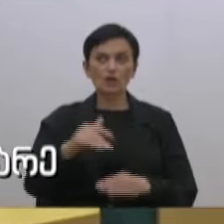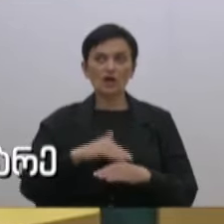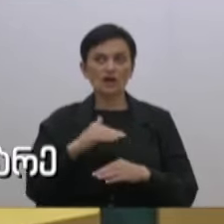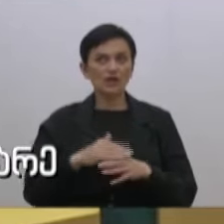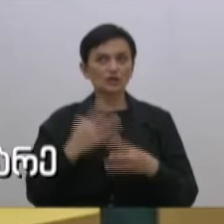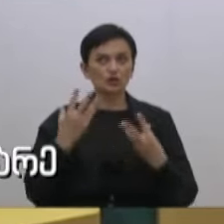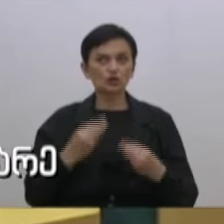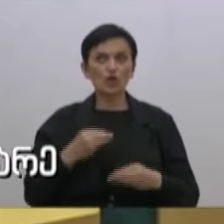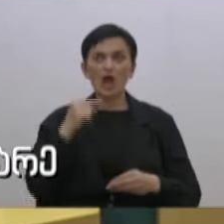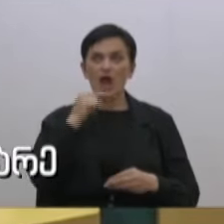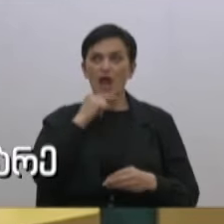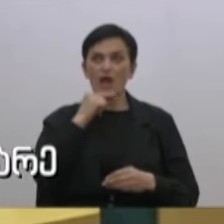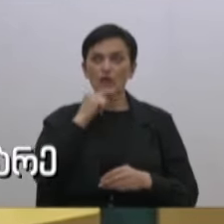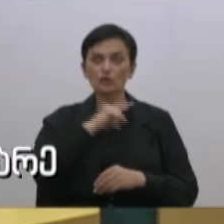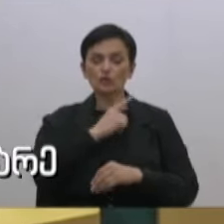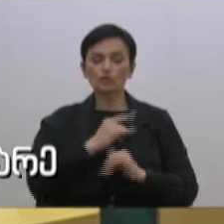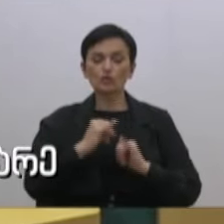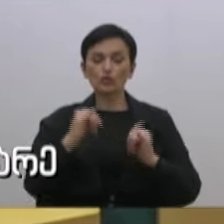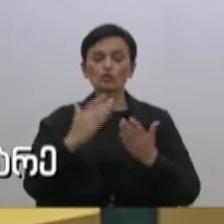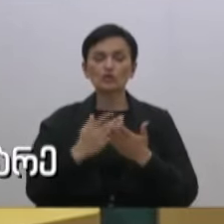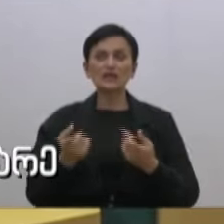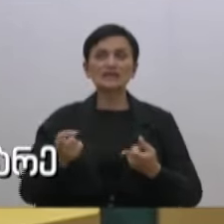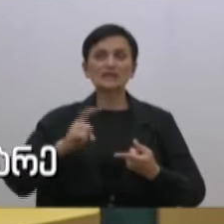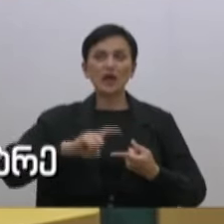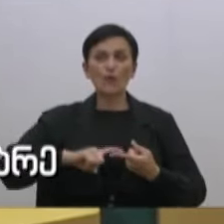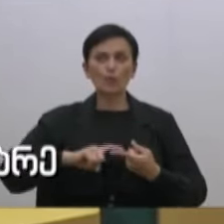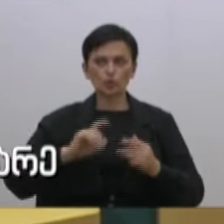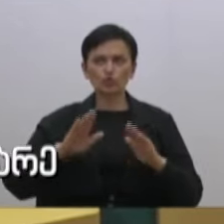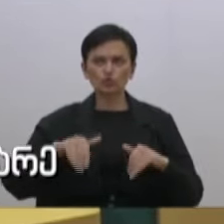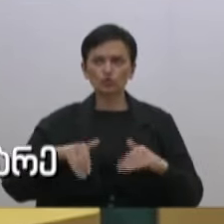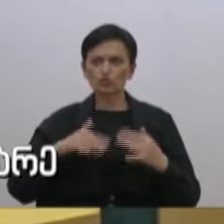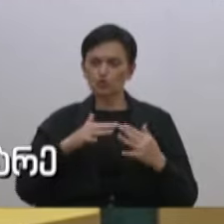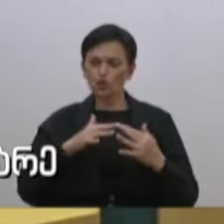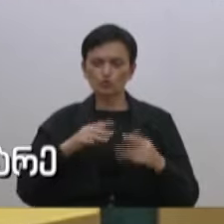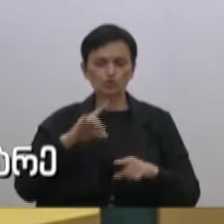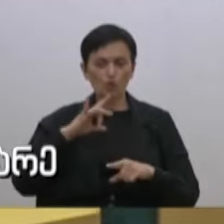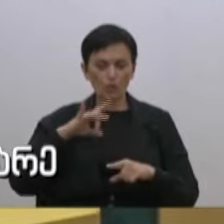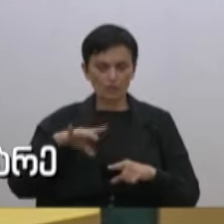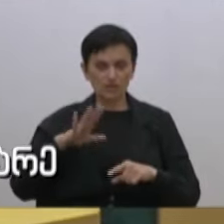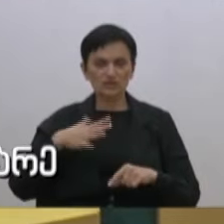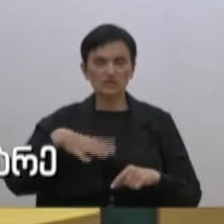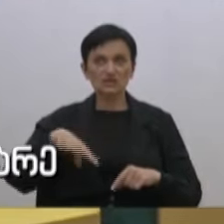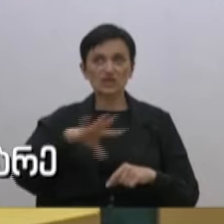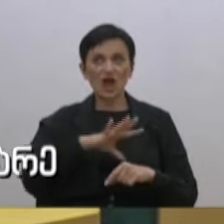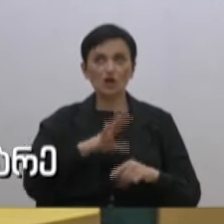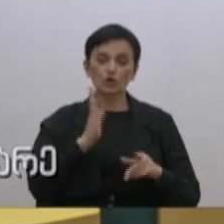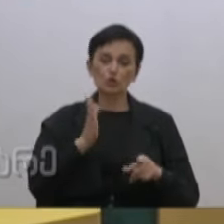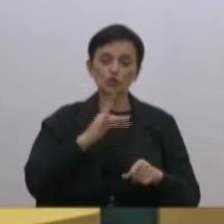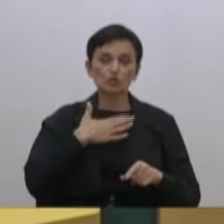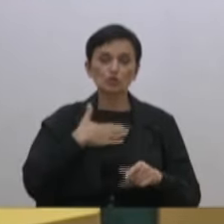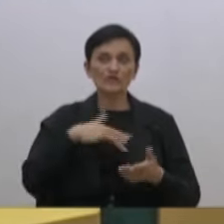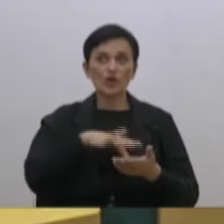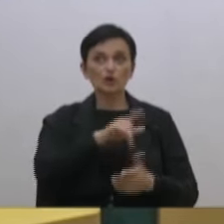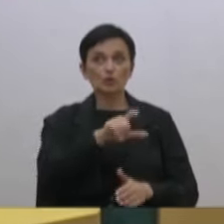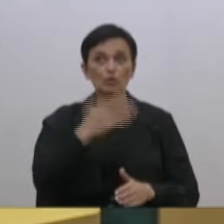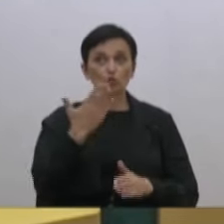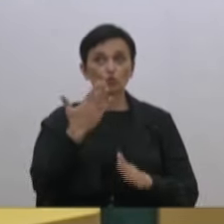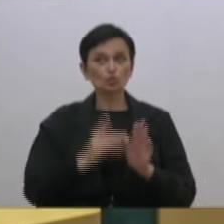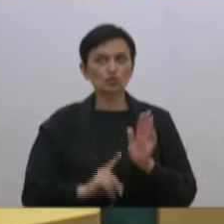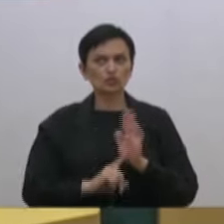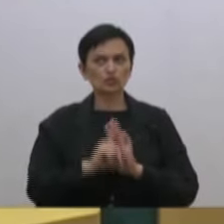კეთილდღეობა. ეკონომიკის გაძლიერებაზე არის დამოკიდებული, თუნდაც ომი არ იყოს, მაინც საქართველოში დარჩება თუ არა ჩვენი მოსახლეობა, თუ